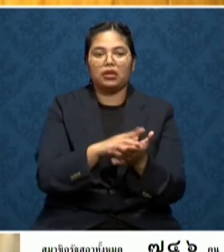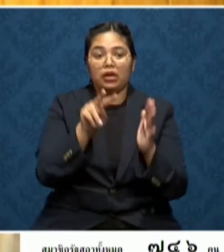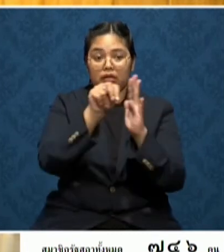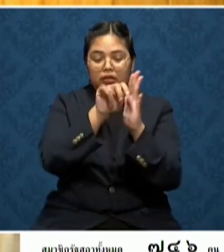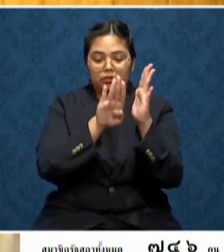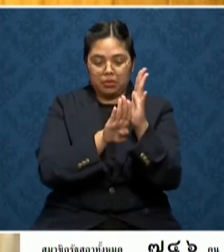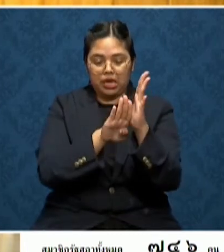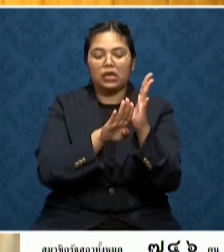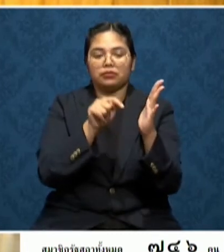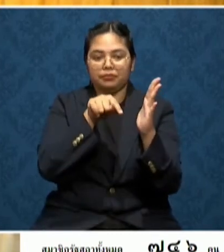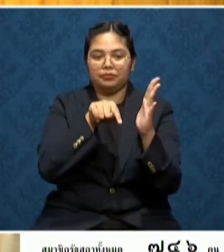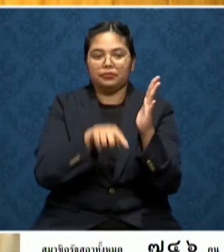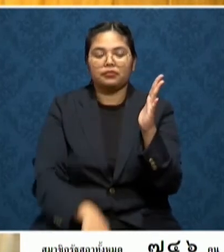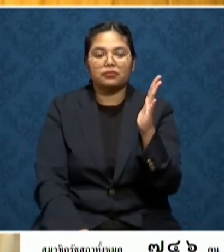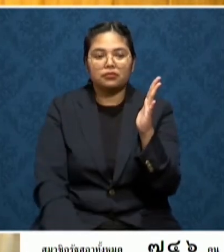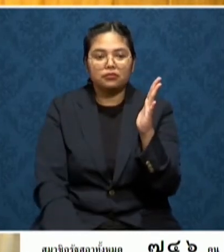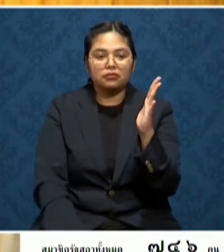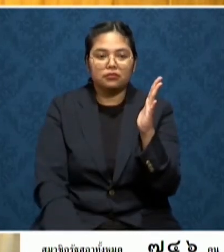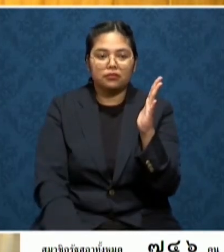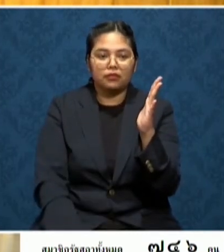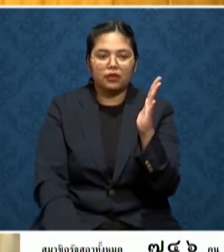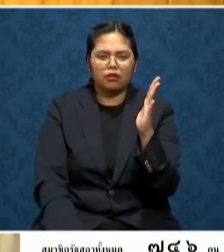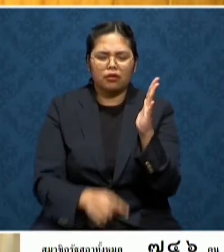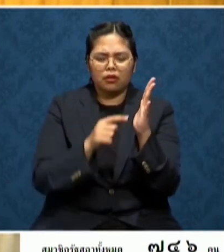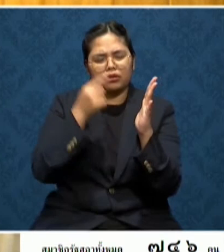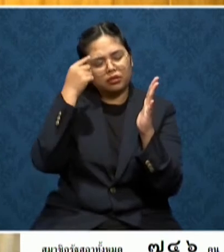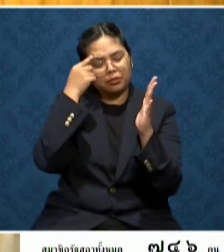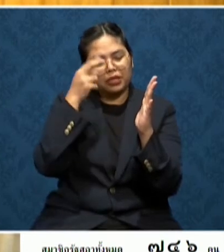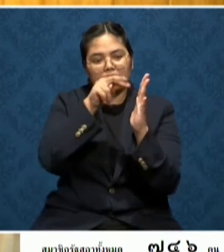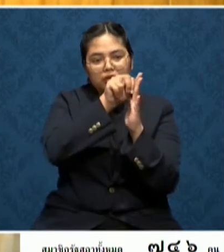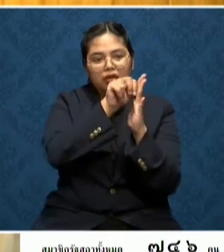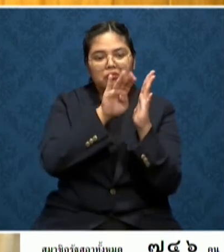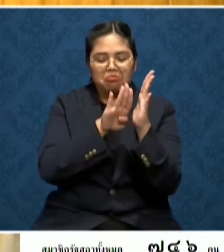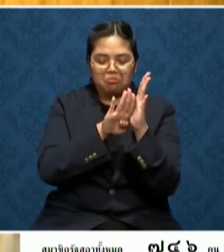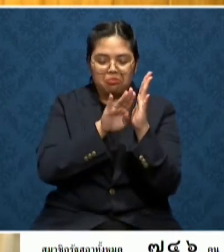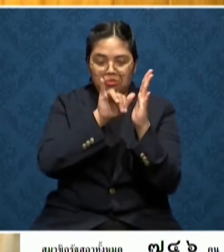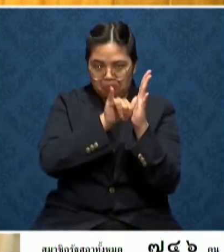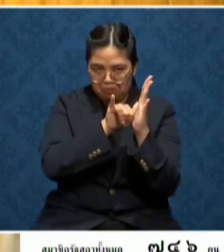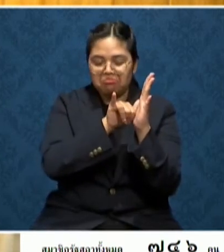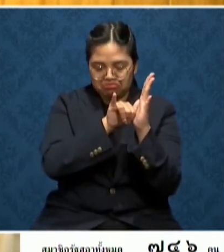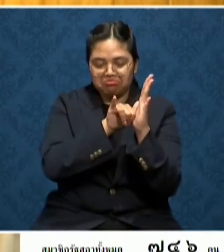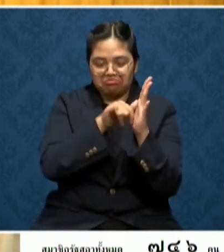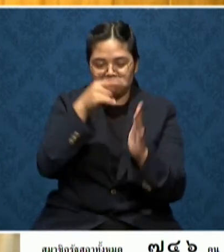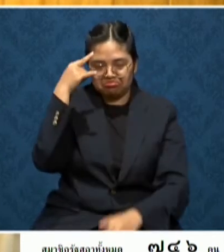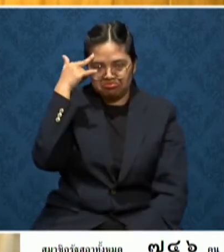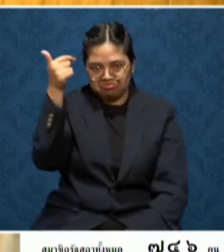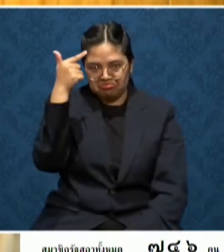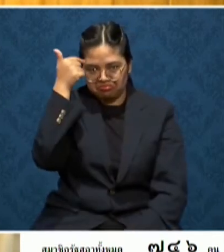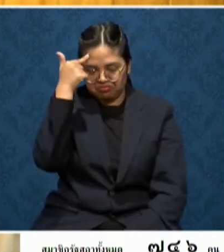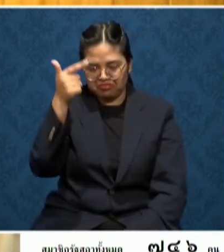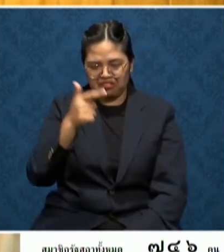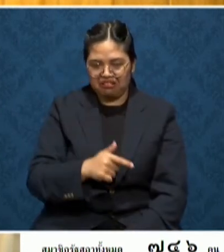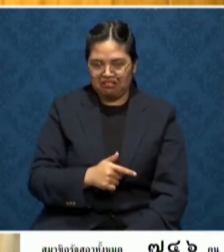ก็ต้องถือว่าเป็นนโยบายที่ชาญฉลาดกล้า